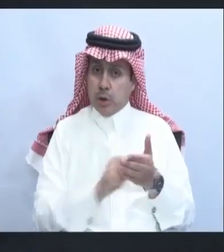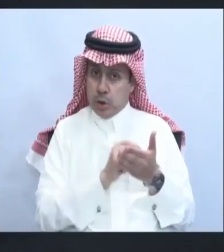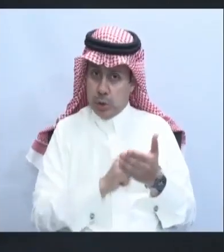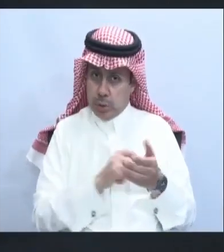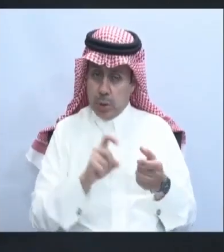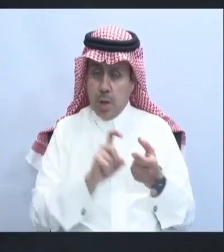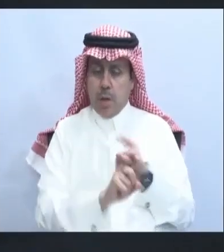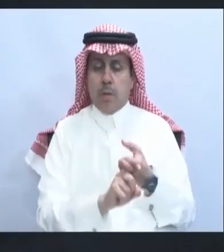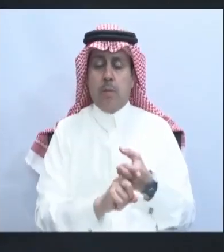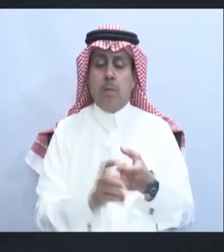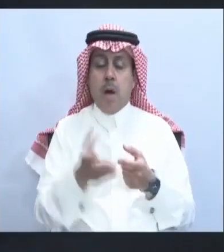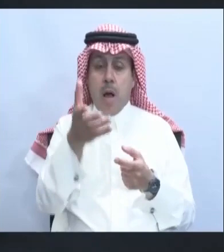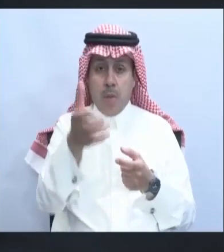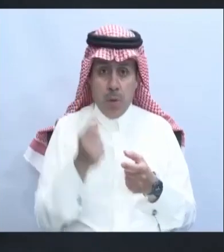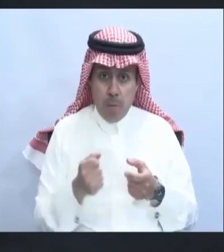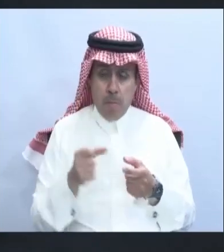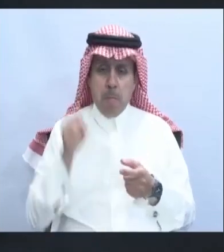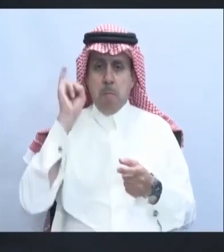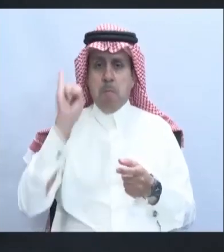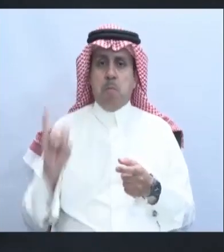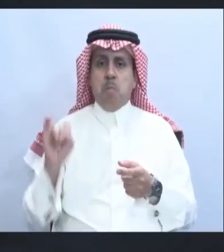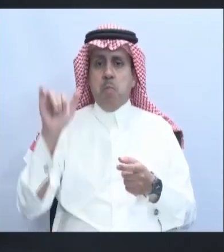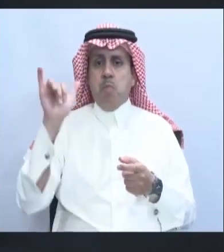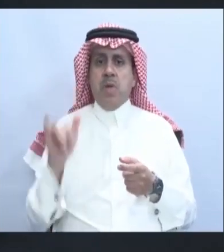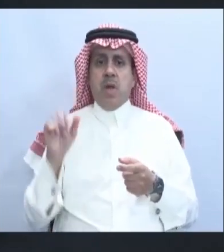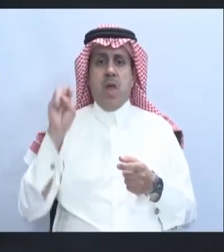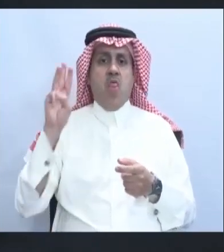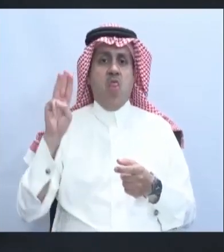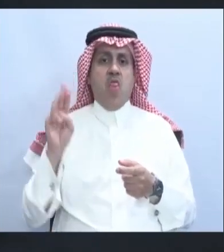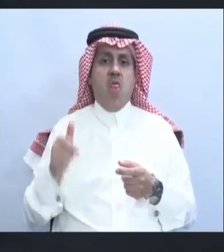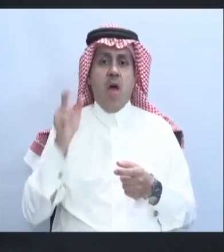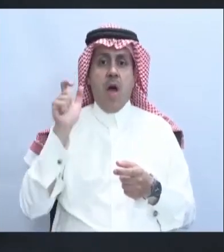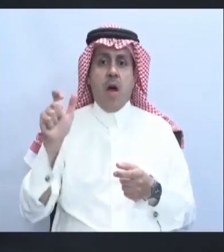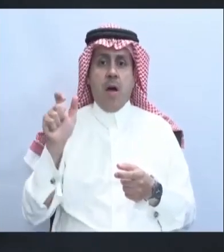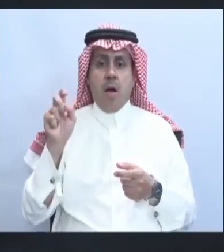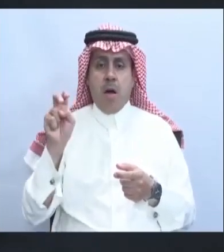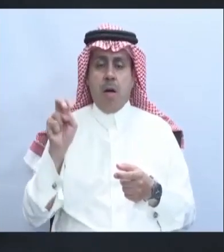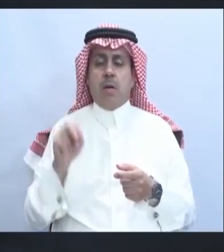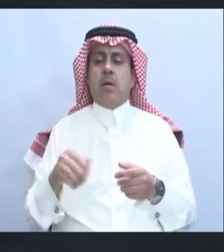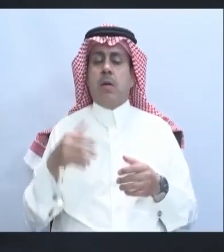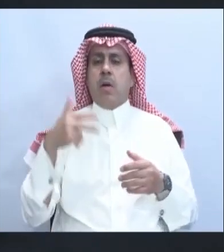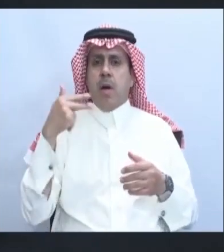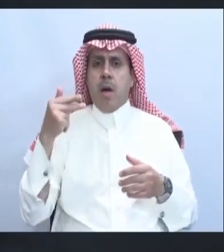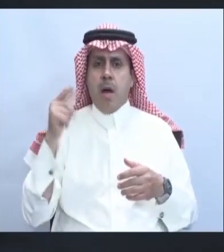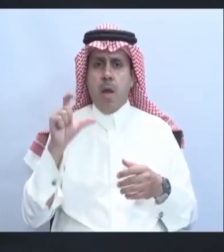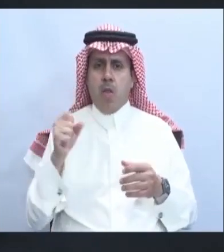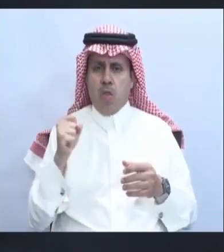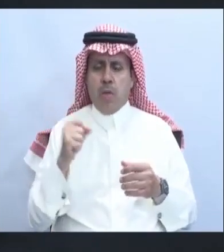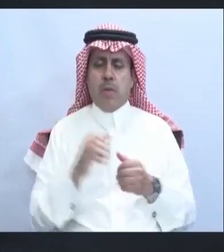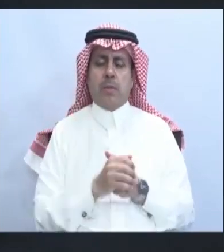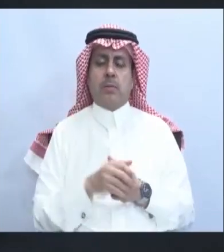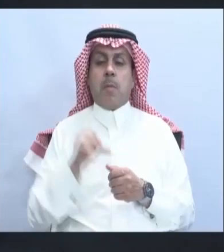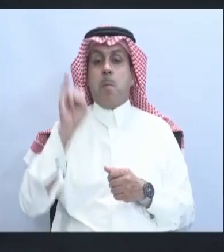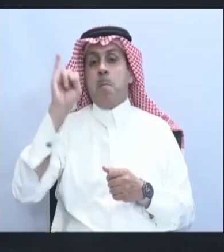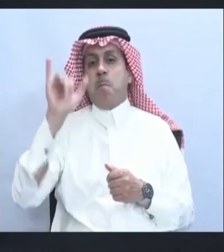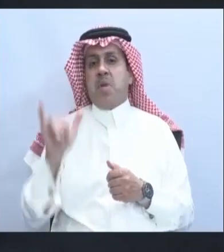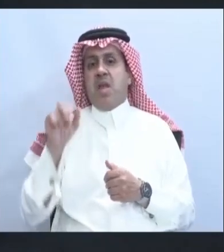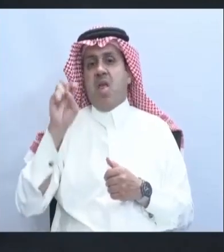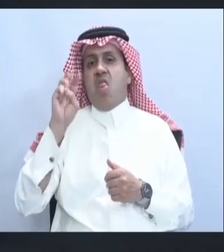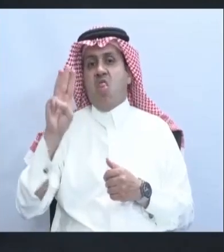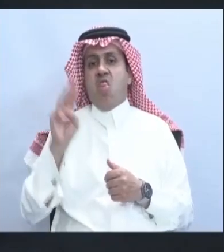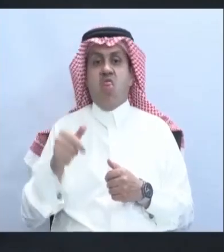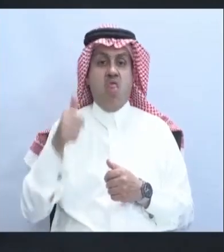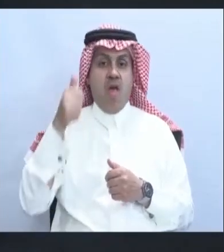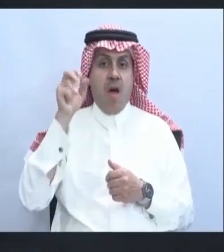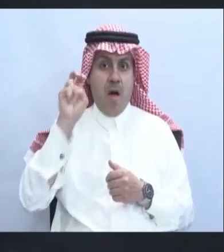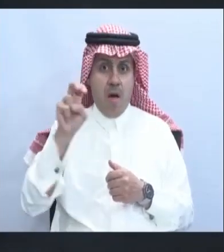منكم ميثاق غليظا فسماه ميثاقا ووصفه بانه غليظ لذلك هذه